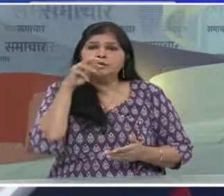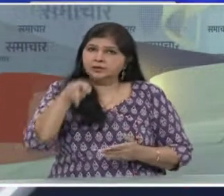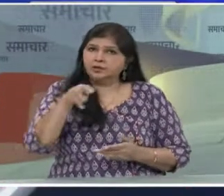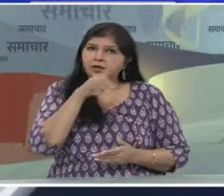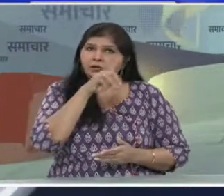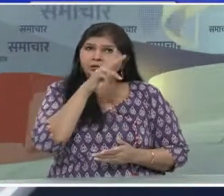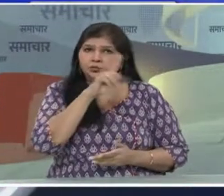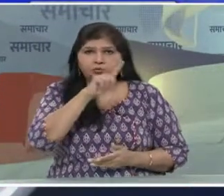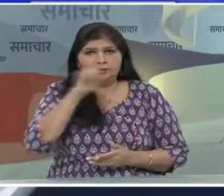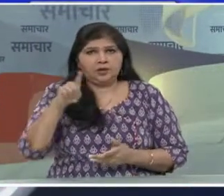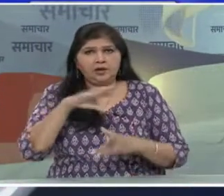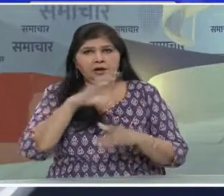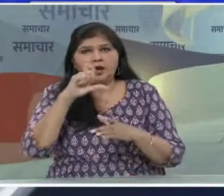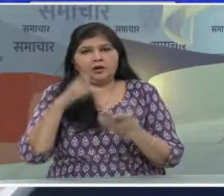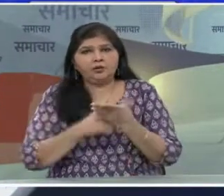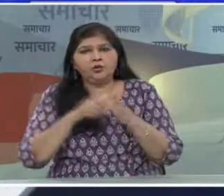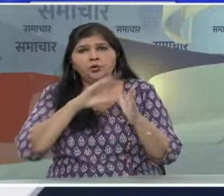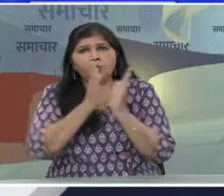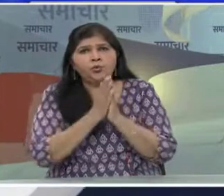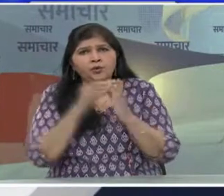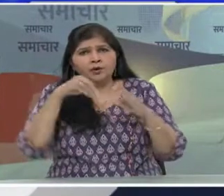होगा। कुल मिलाकर